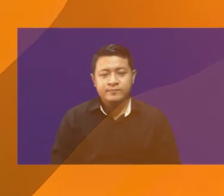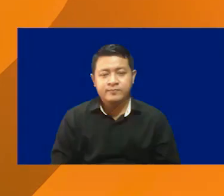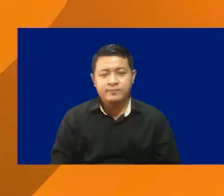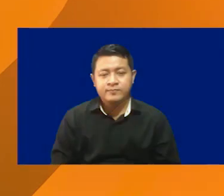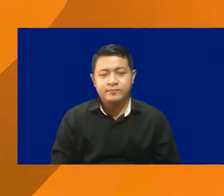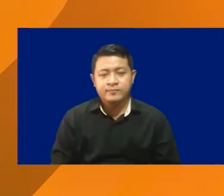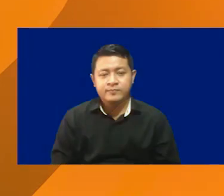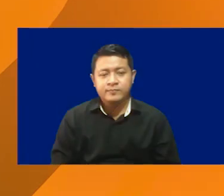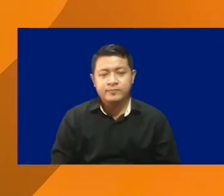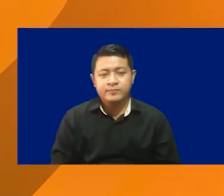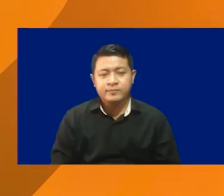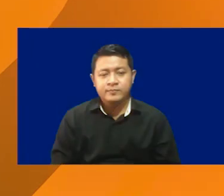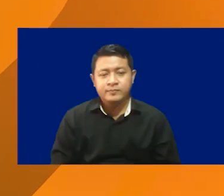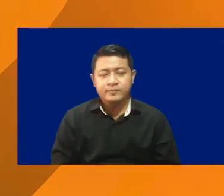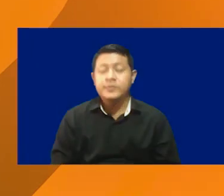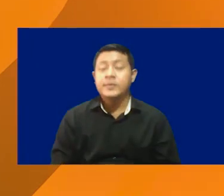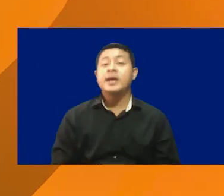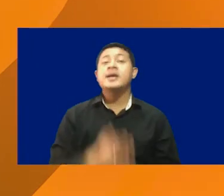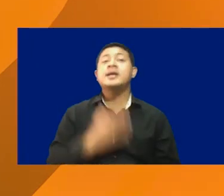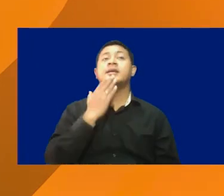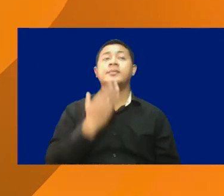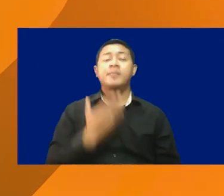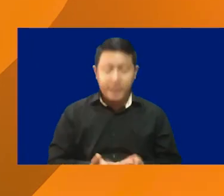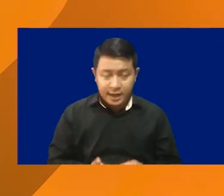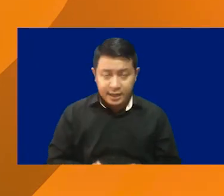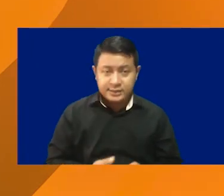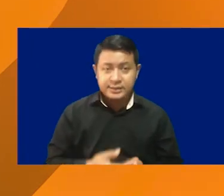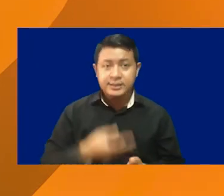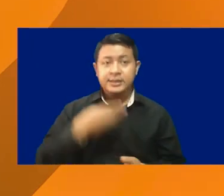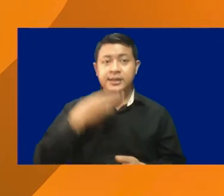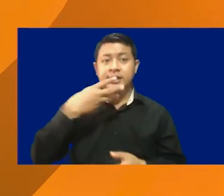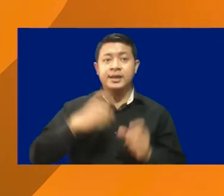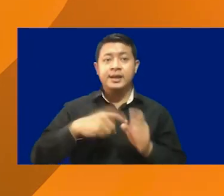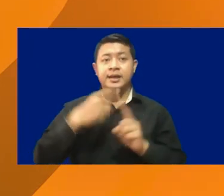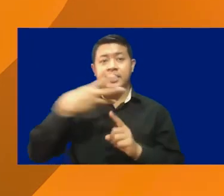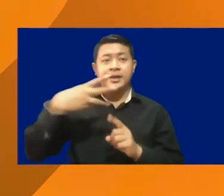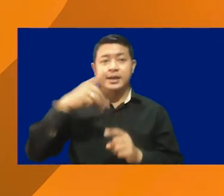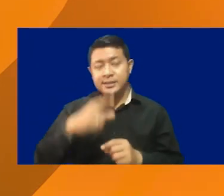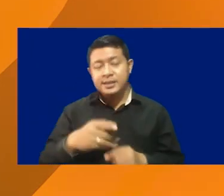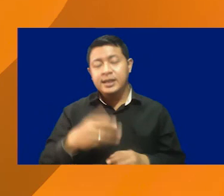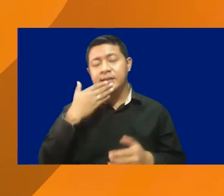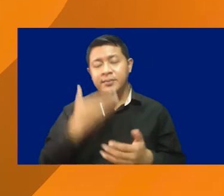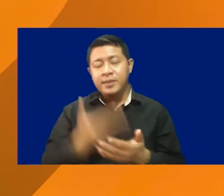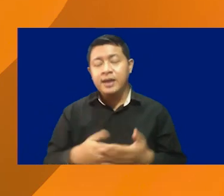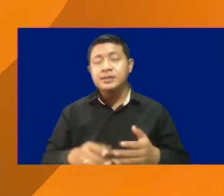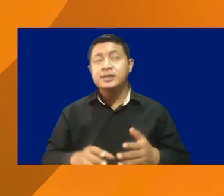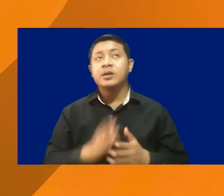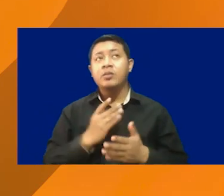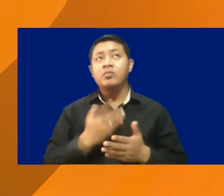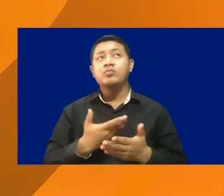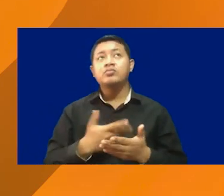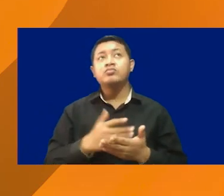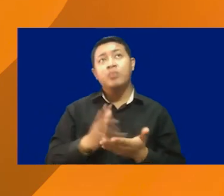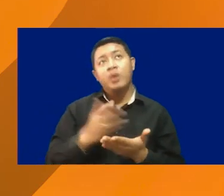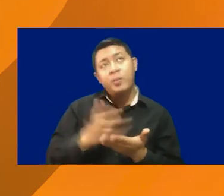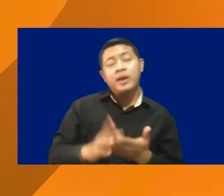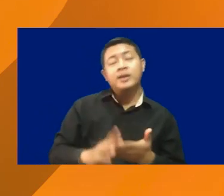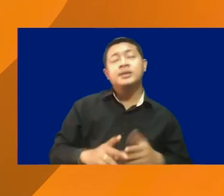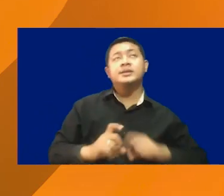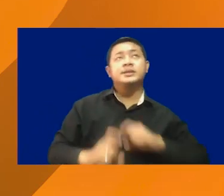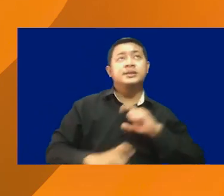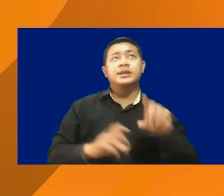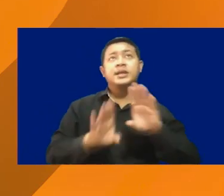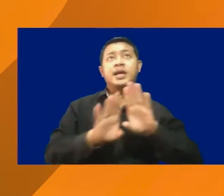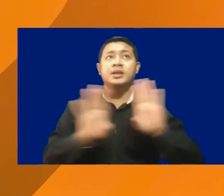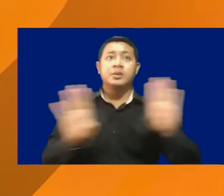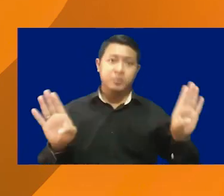Terima kasih Esther, terima kasih atas sharingnya yang luar biasa, keterbukaanmu, pergumulanmu ya. Dan itu